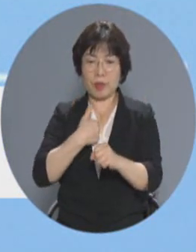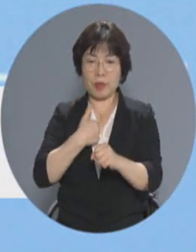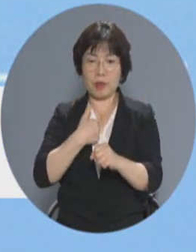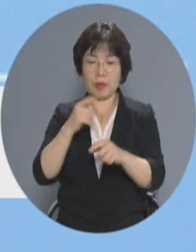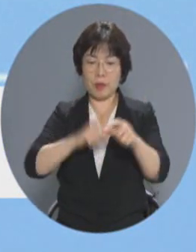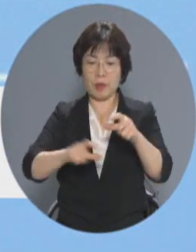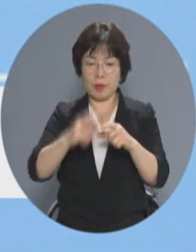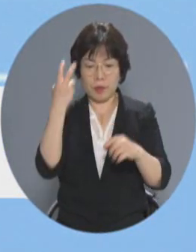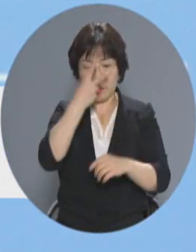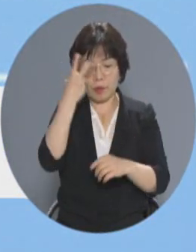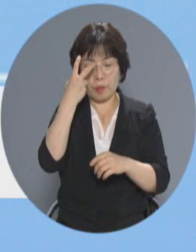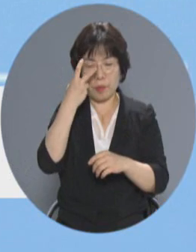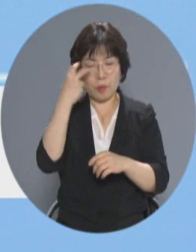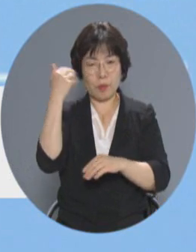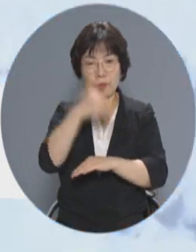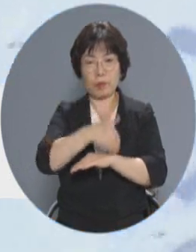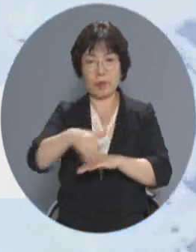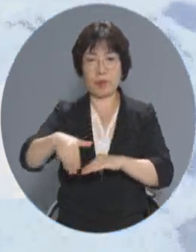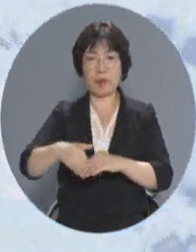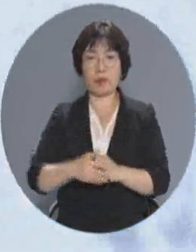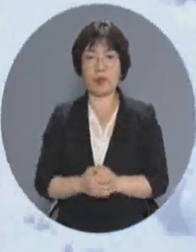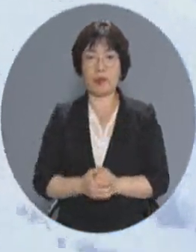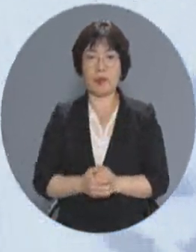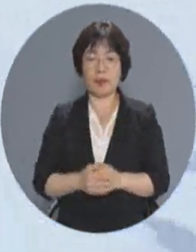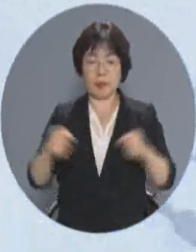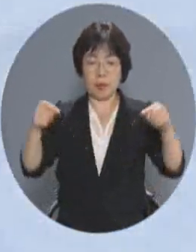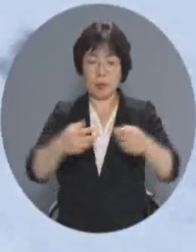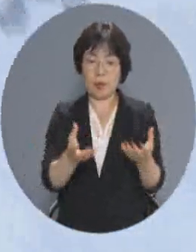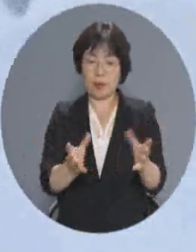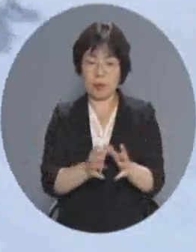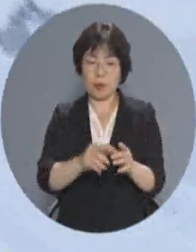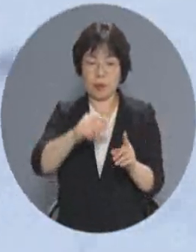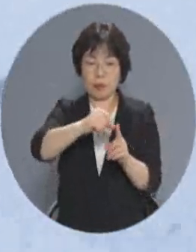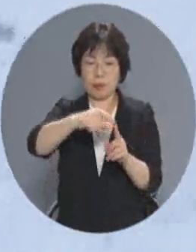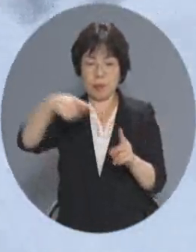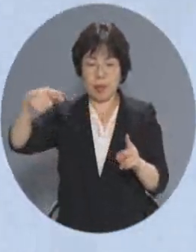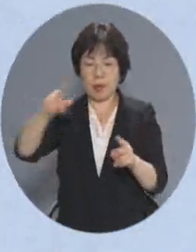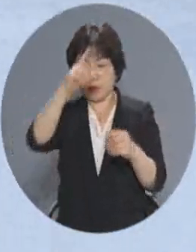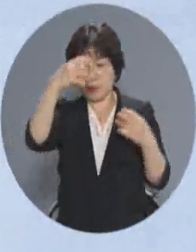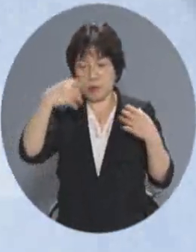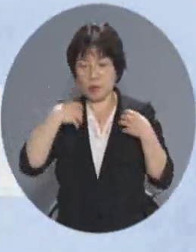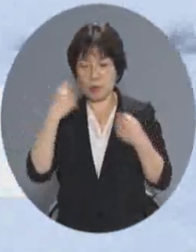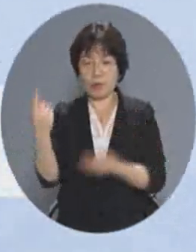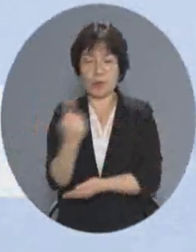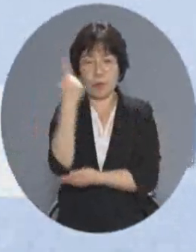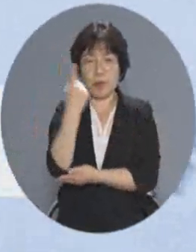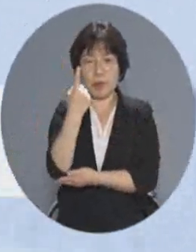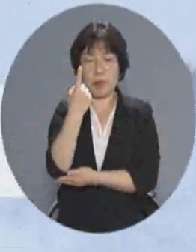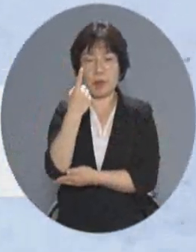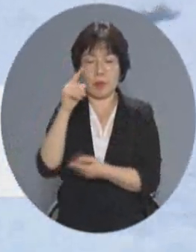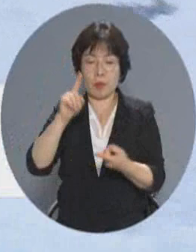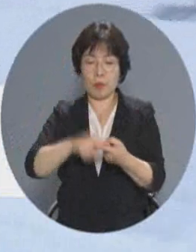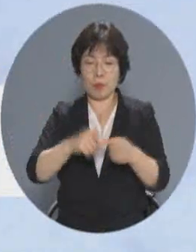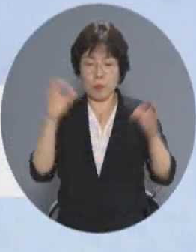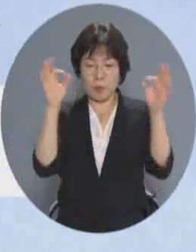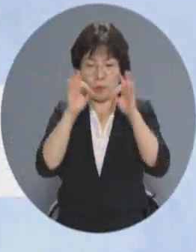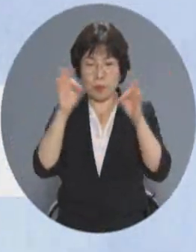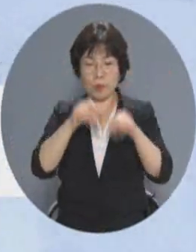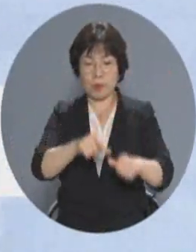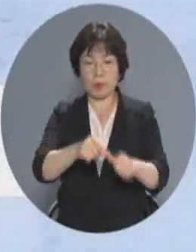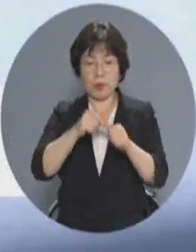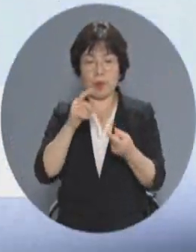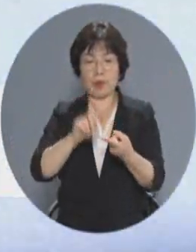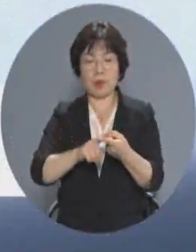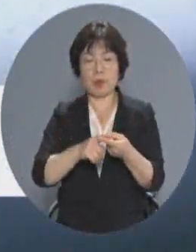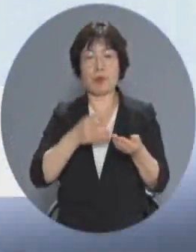부분까지 종합적으로 저희가 검토를 해서 외교부도 파키스탄 정부 등에 군 헬기 출동 등 수색과 구조 활동에